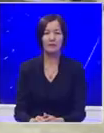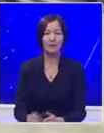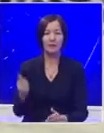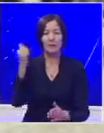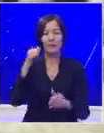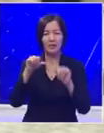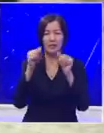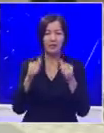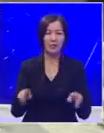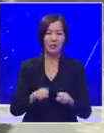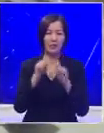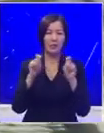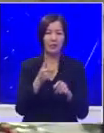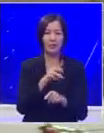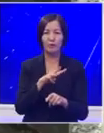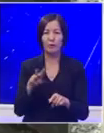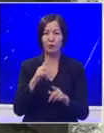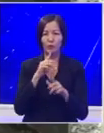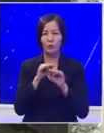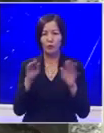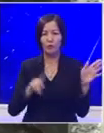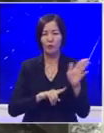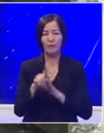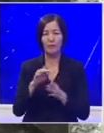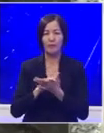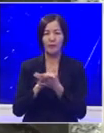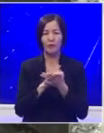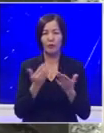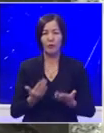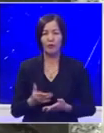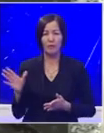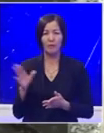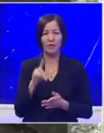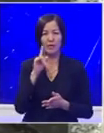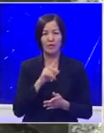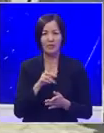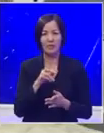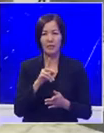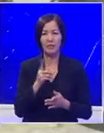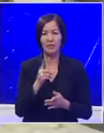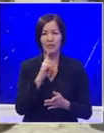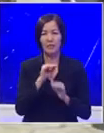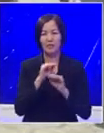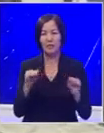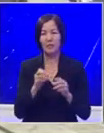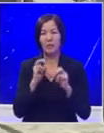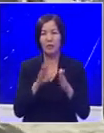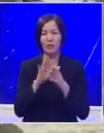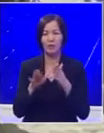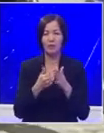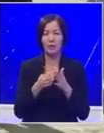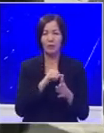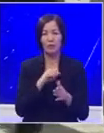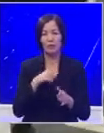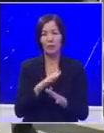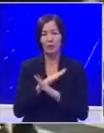Ескерткіштің ашылу рәсімі 1 минут үнсіздікпен басталды. Бейбіт кезде Қазақстанның барлық азаматтарының тыныштығы мен қауіпсіздігі үшін өзін құрбан еткен